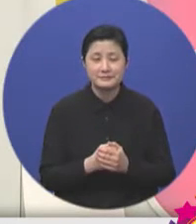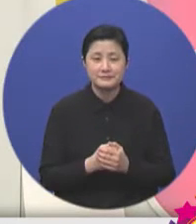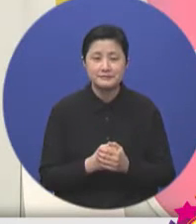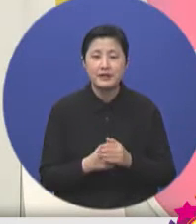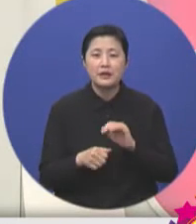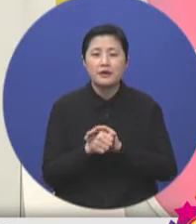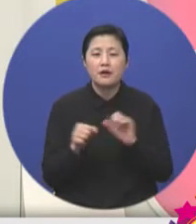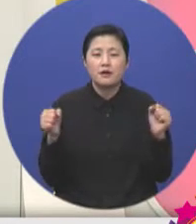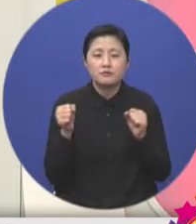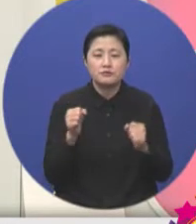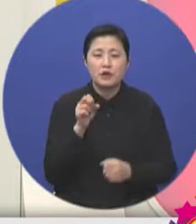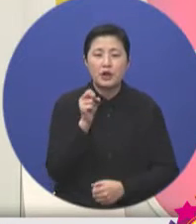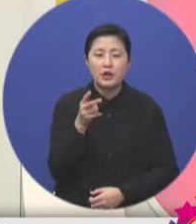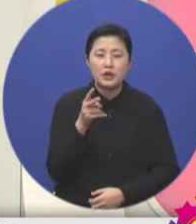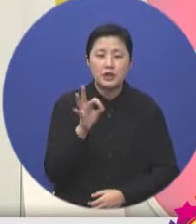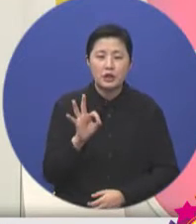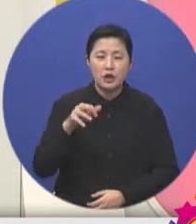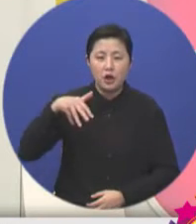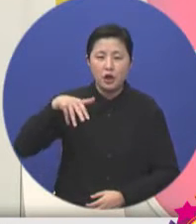경북 영천입니다.